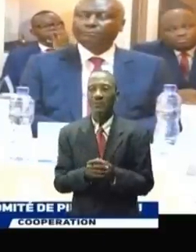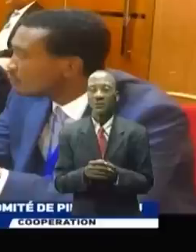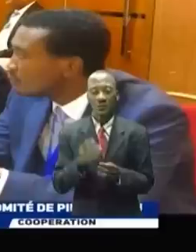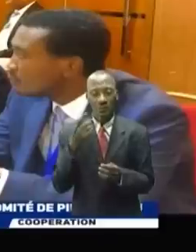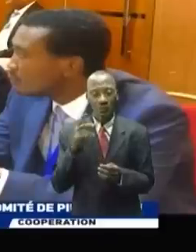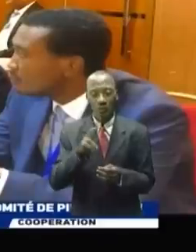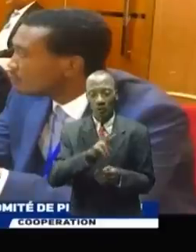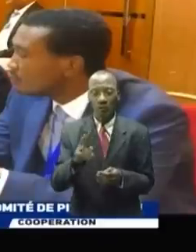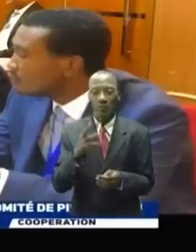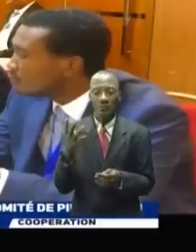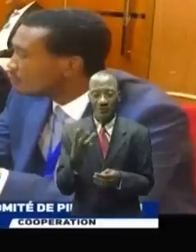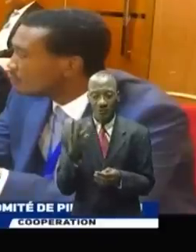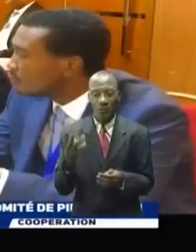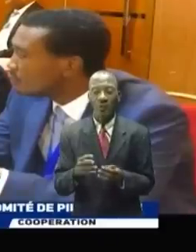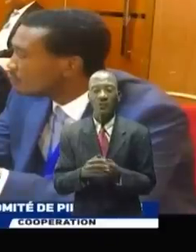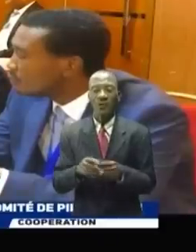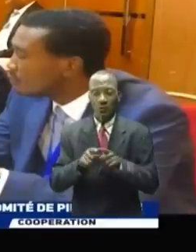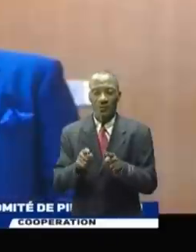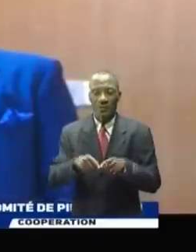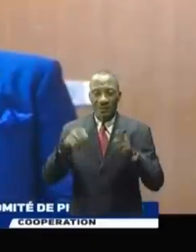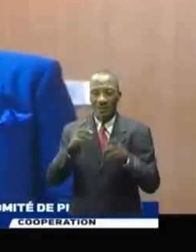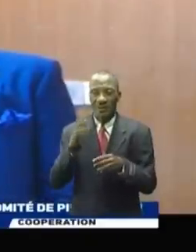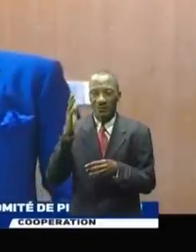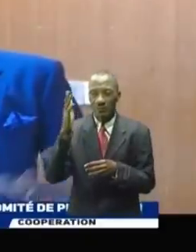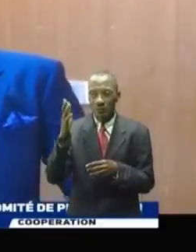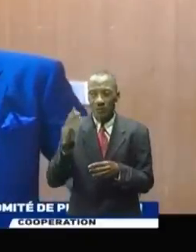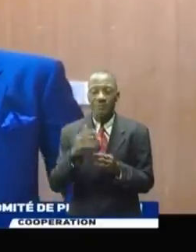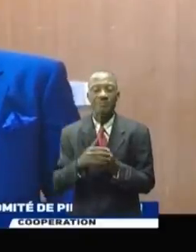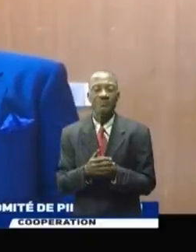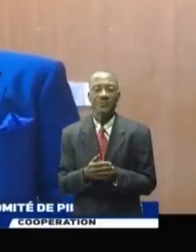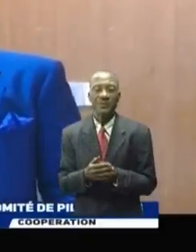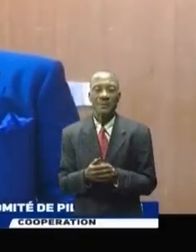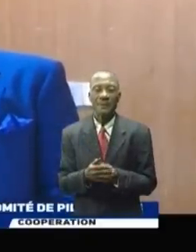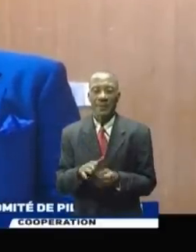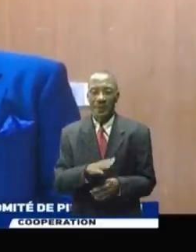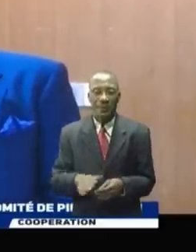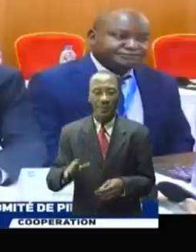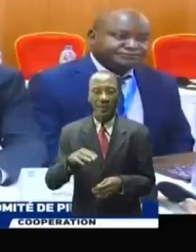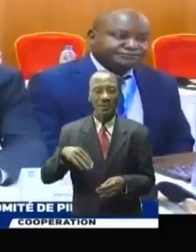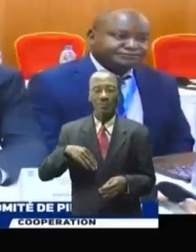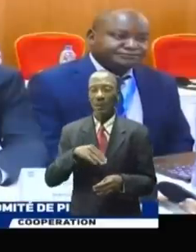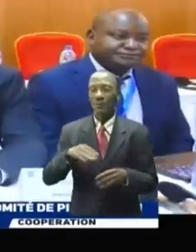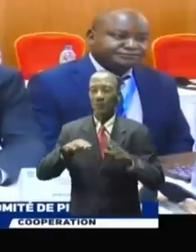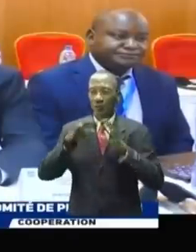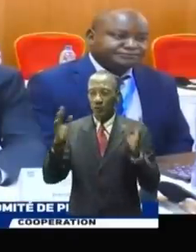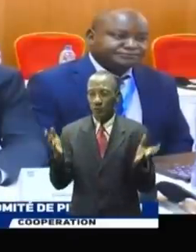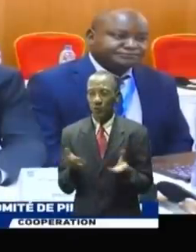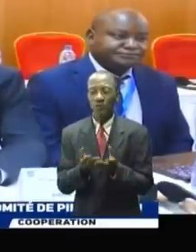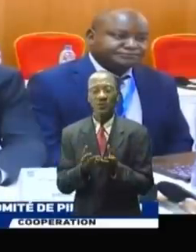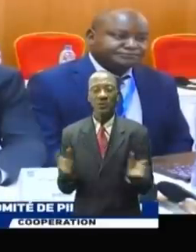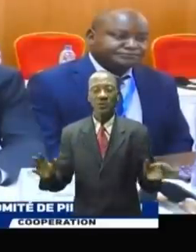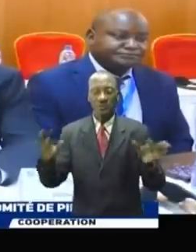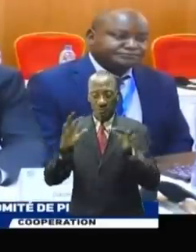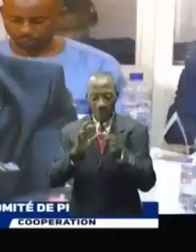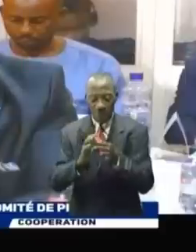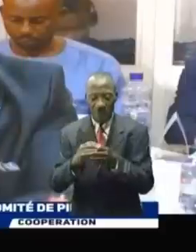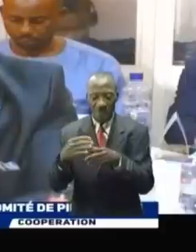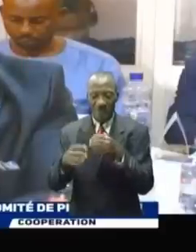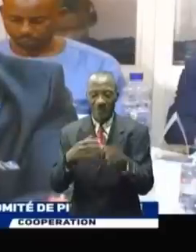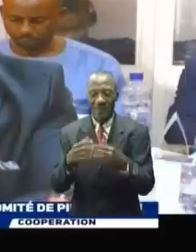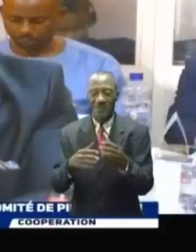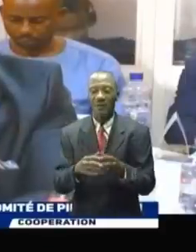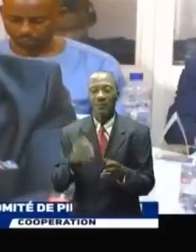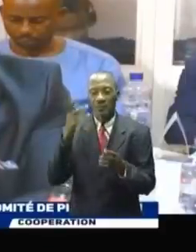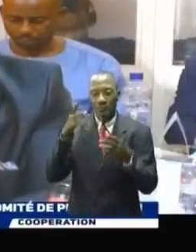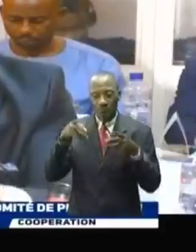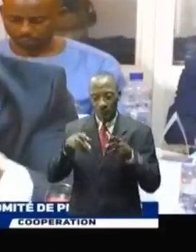recommandation principale est la contribution des États membres pour permettre au centre d'accomplir ses missions en phase 4, même